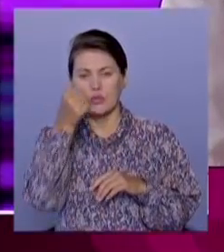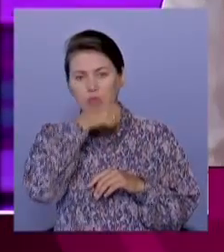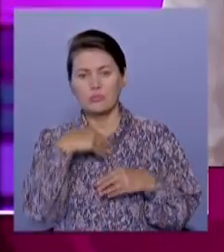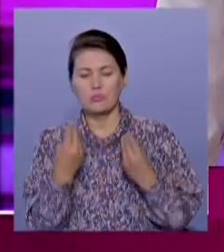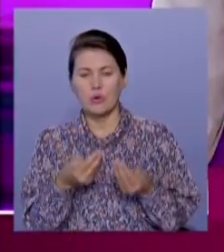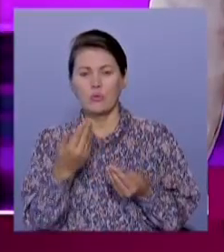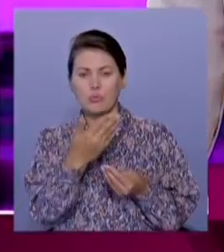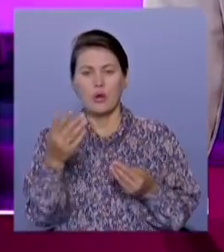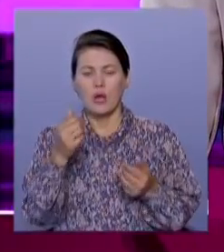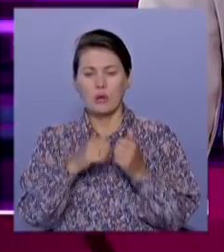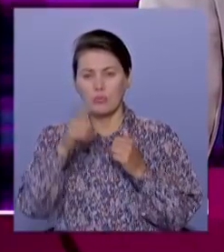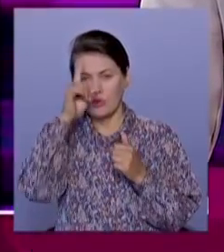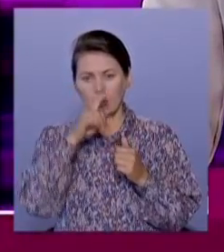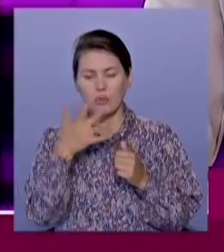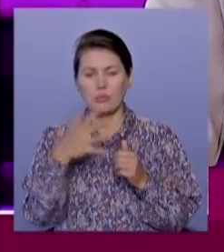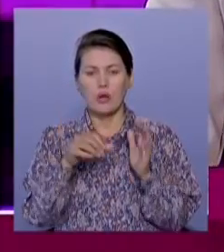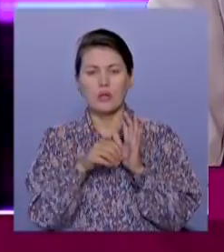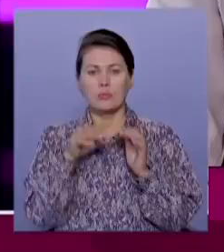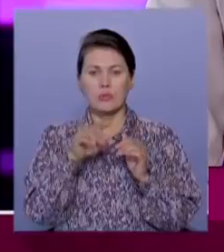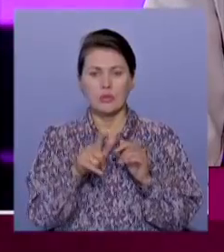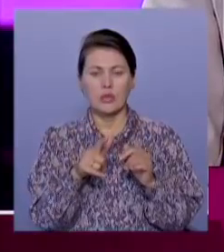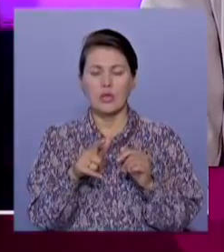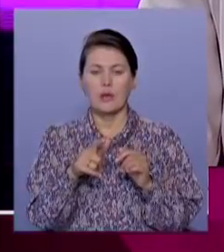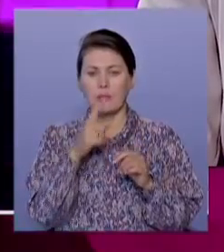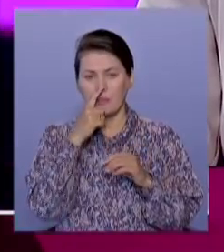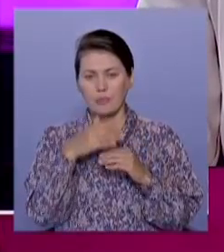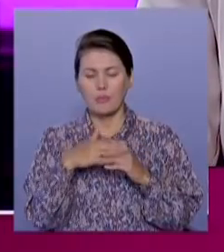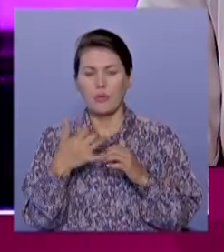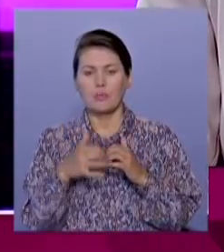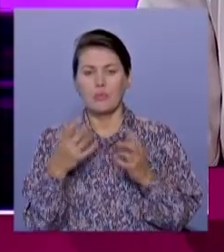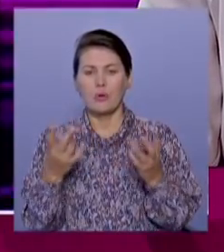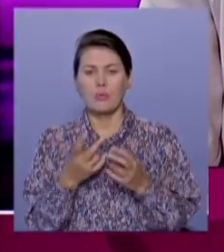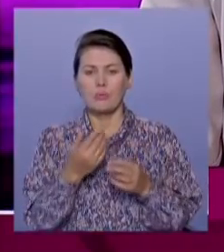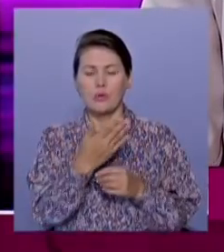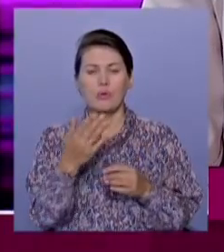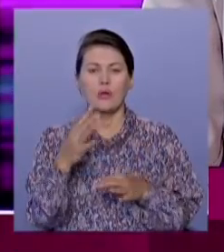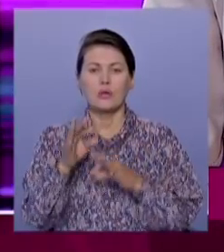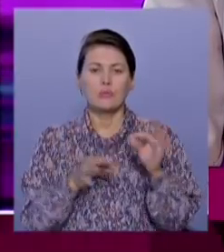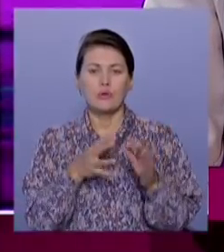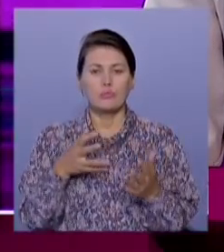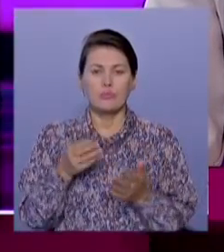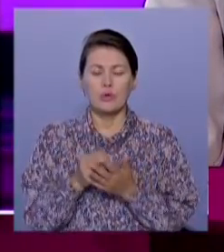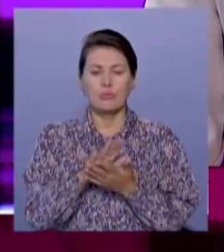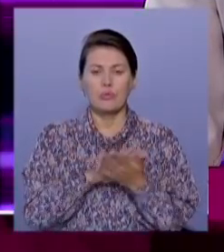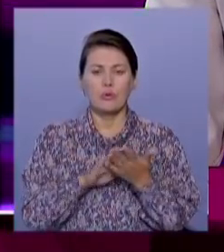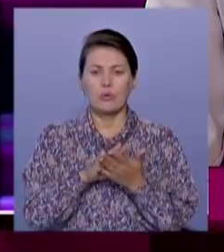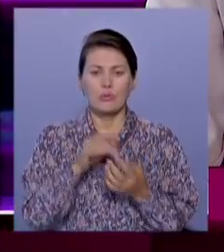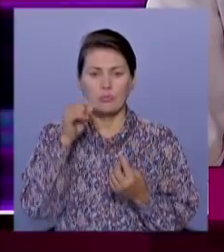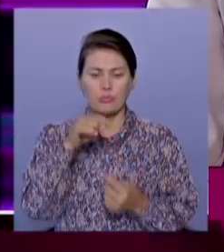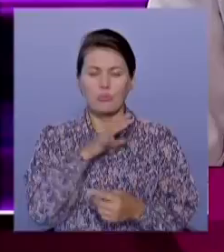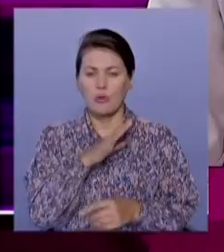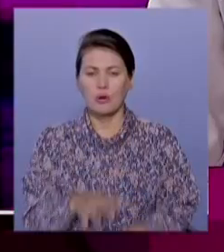болсақ, ол жердегі ай сайын төлемі 56 мың теңгенің арасында болуы тиіс. Одан артық ешбір төлем, ештеңге оған